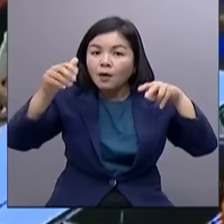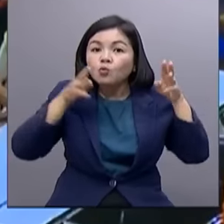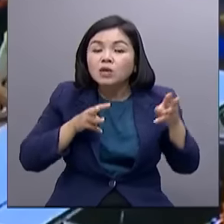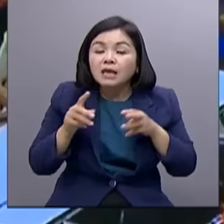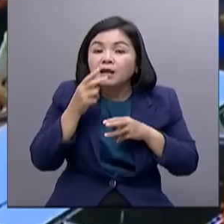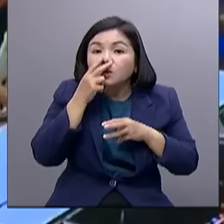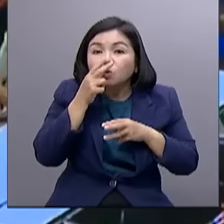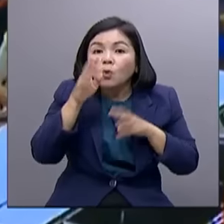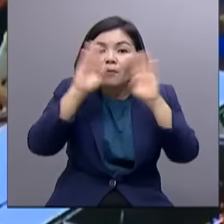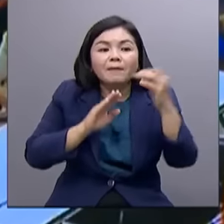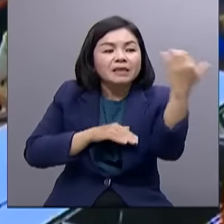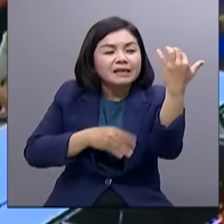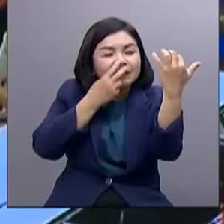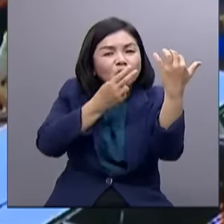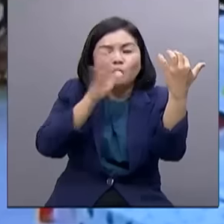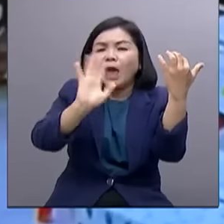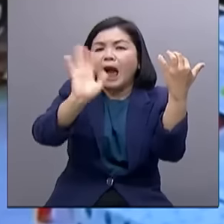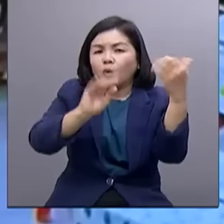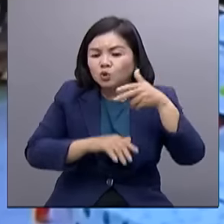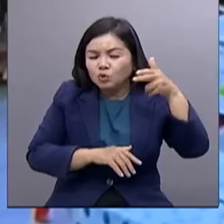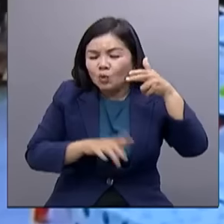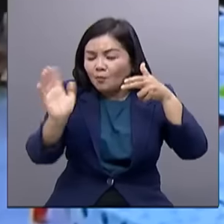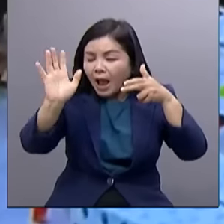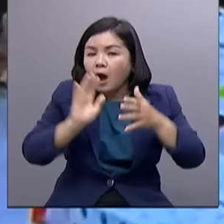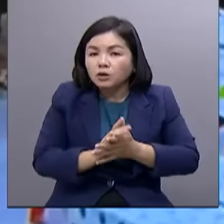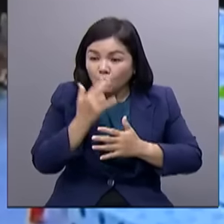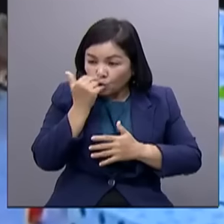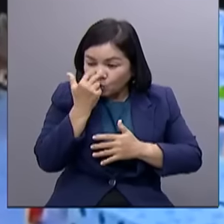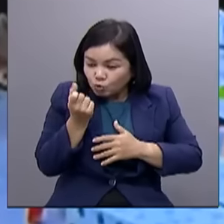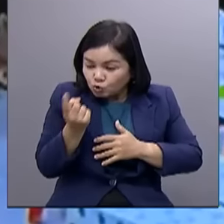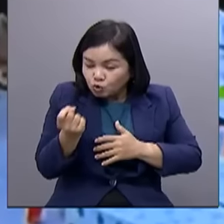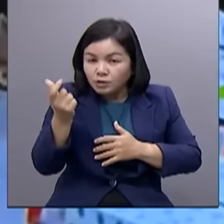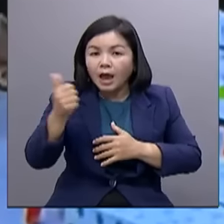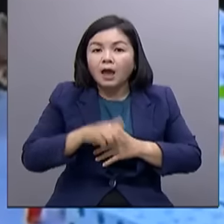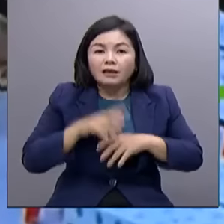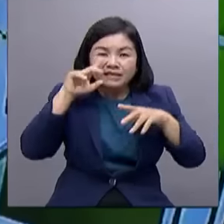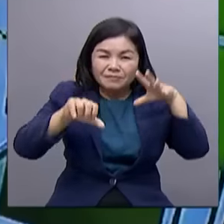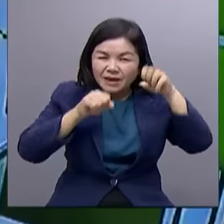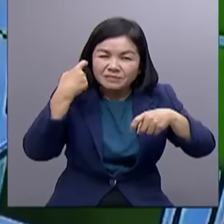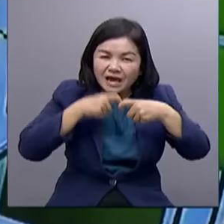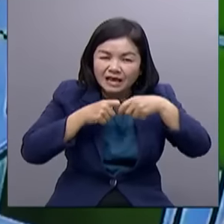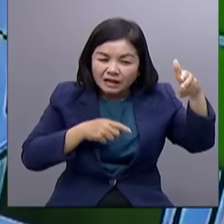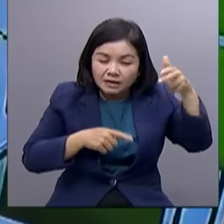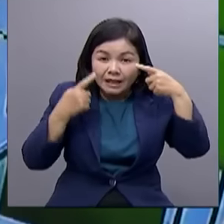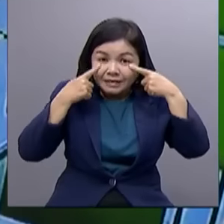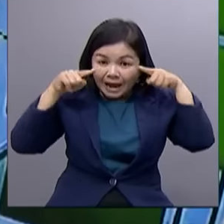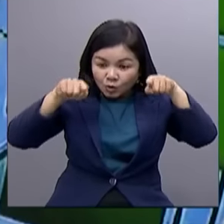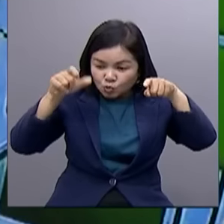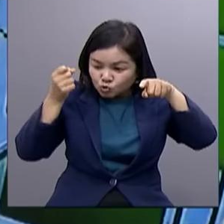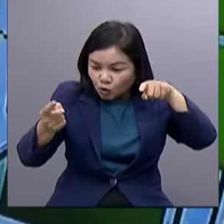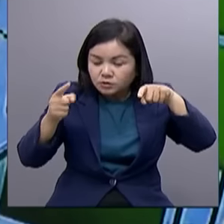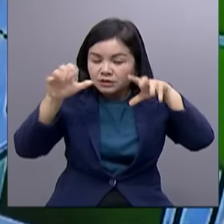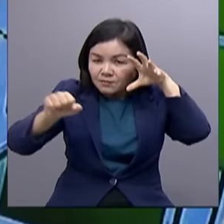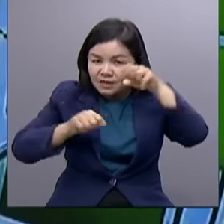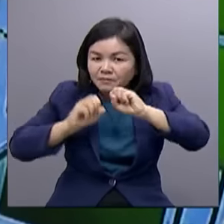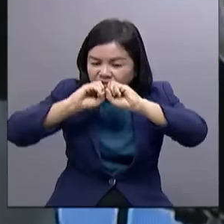สังเกตการณ์กันผ่านหน้าจอ CCTVที่มันจับสังเกตความผิดปกติได้ยากกว่าการไปเห็นด้วยตาเนื้อก็เพื่อให้การเลือกสว